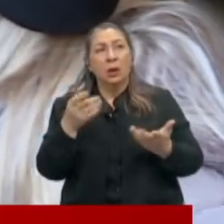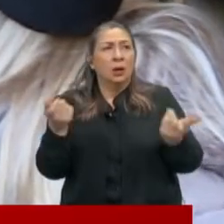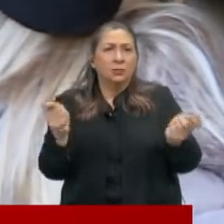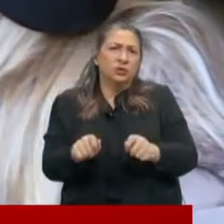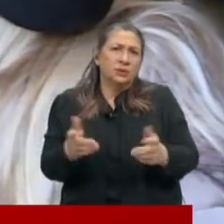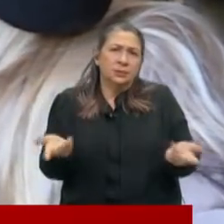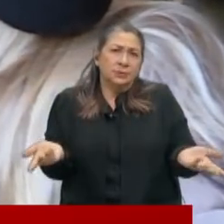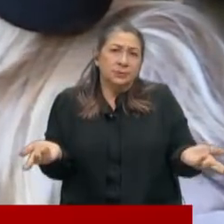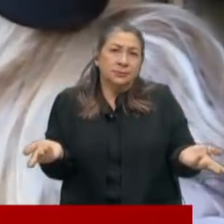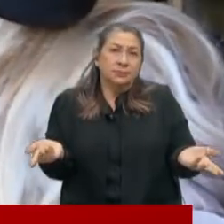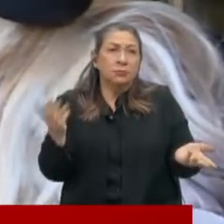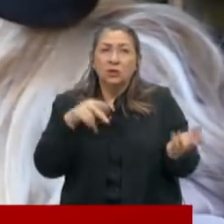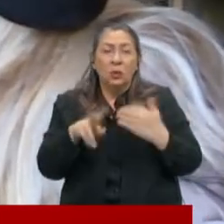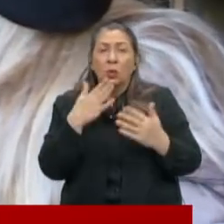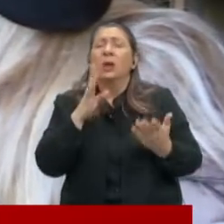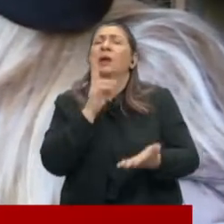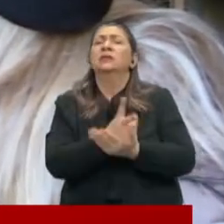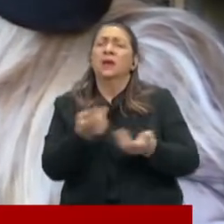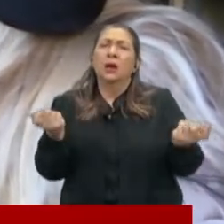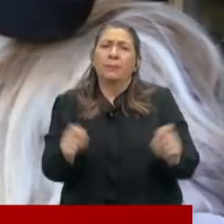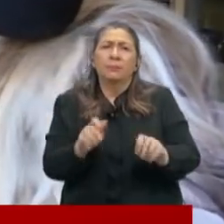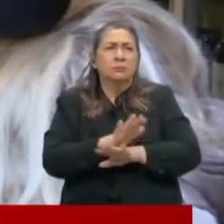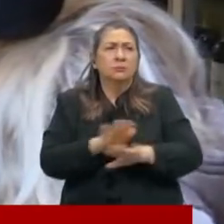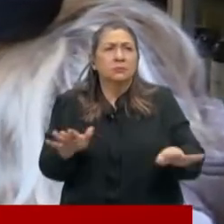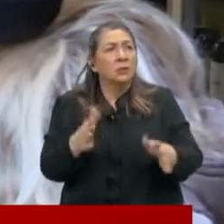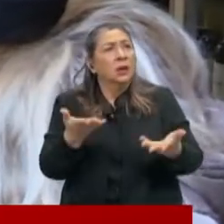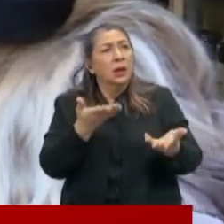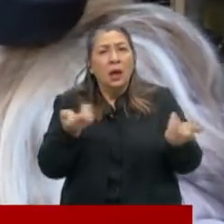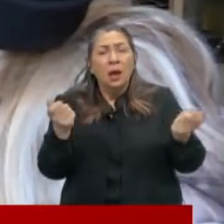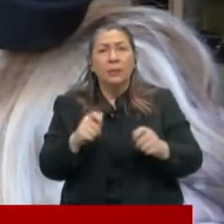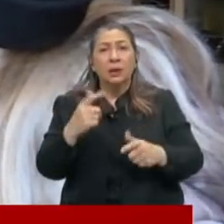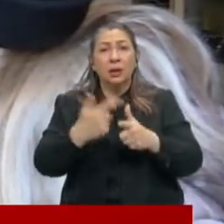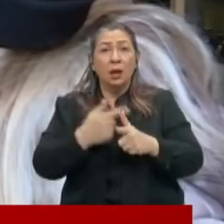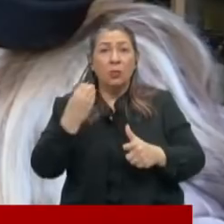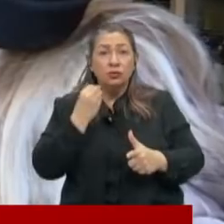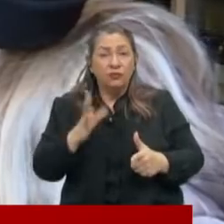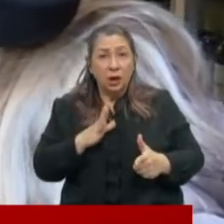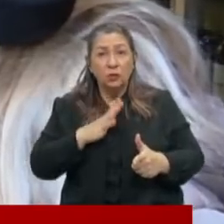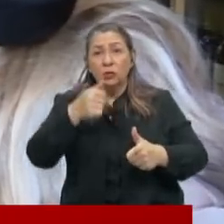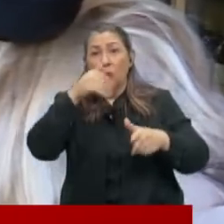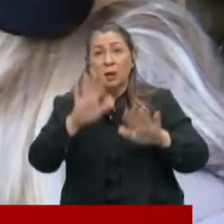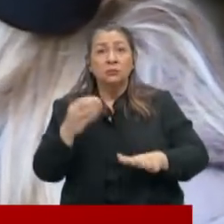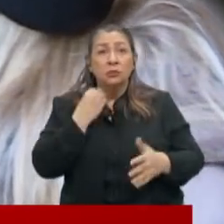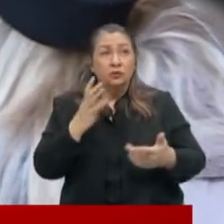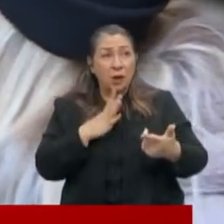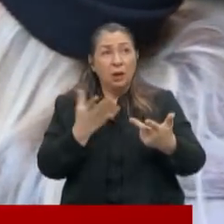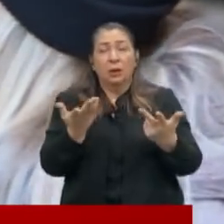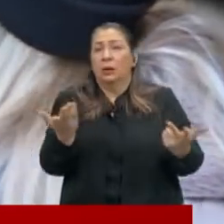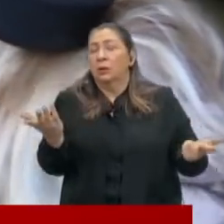Kapatacağız. Kapatacağız yani. Başka kesin. Tabii. Ne yapacaksınız? Kapatın. Kira borcumuz vardır. Doğal gaz borcumuz